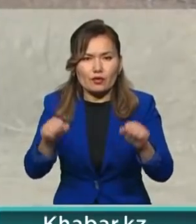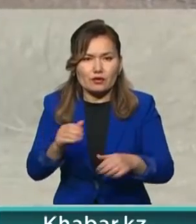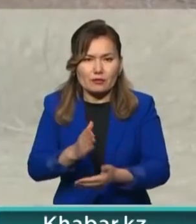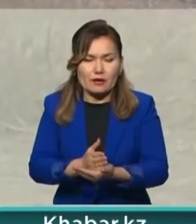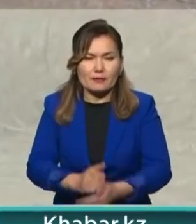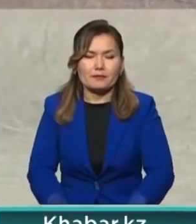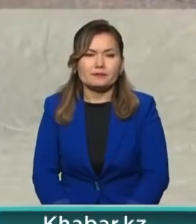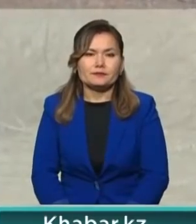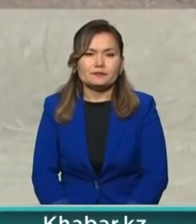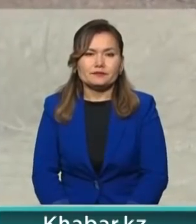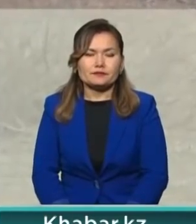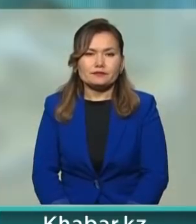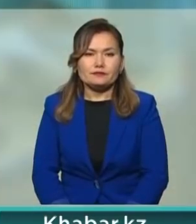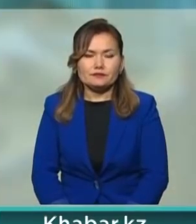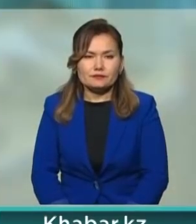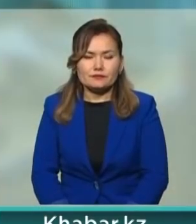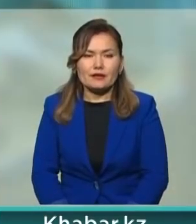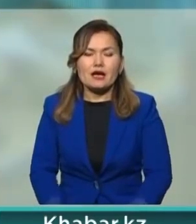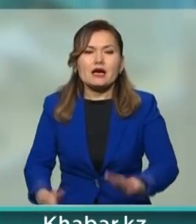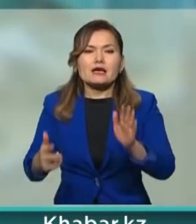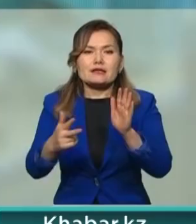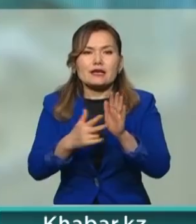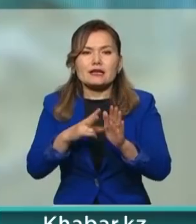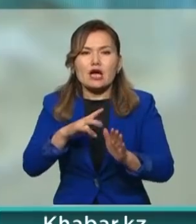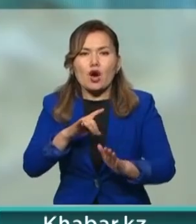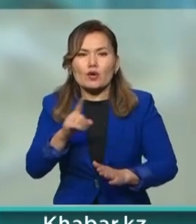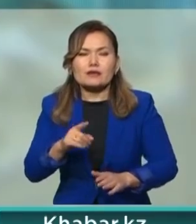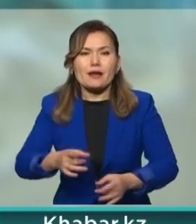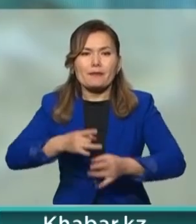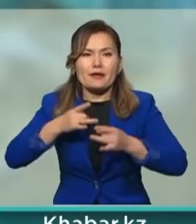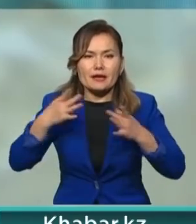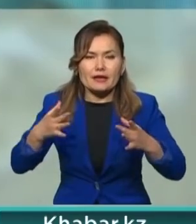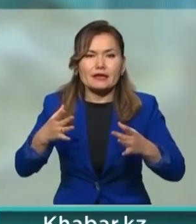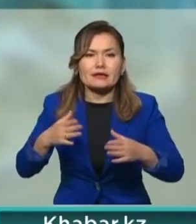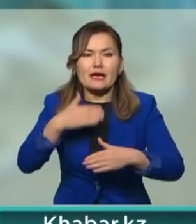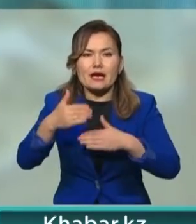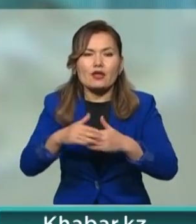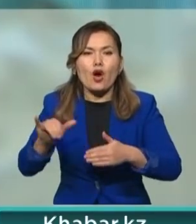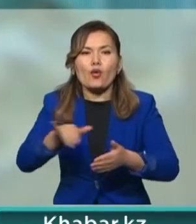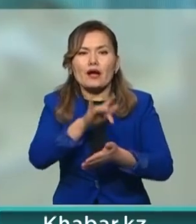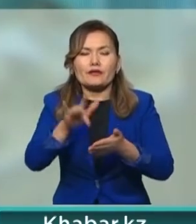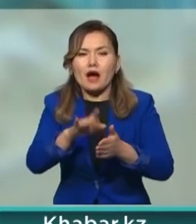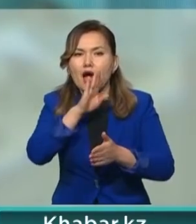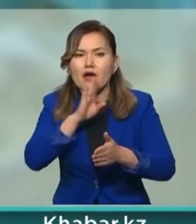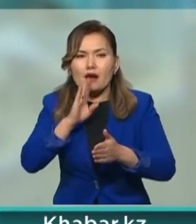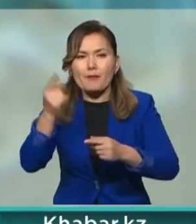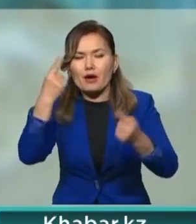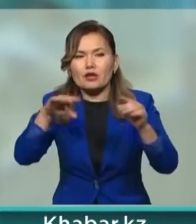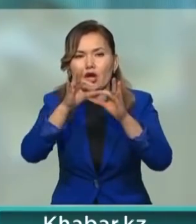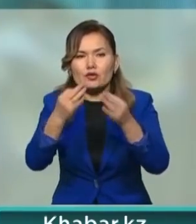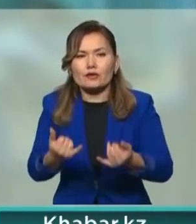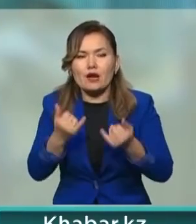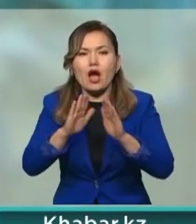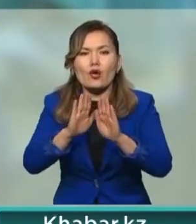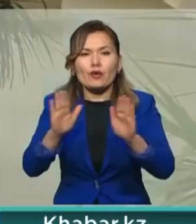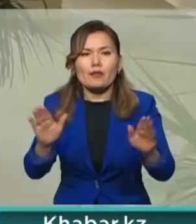Сұлтанғазиев, хабар, Атырау. 8-ші Наурыз мерекесі қарсаңында Орал қаласында әйелдер шығармашылығының көрмесі өтті.